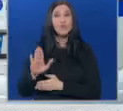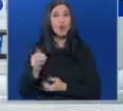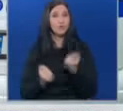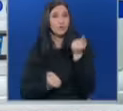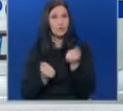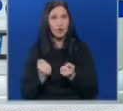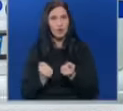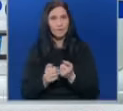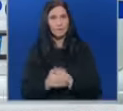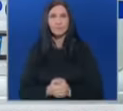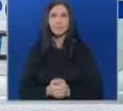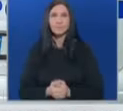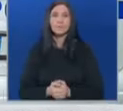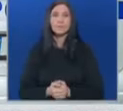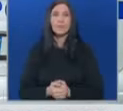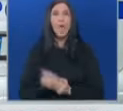му.